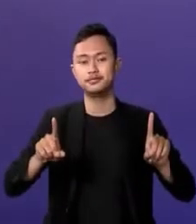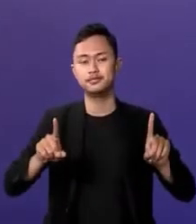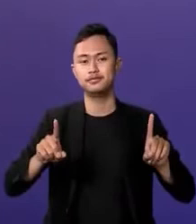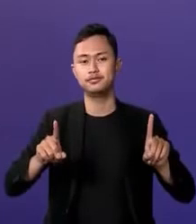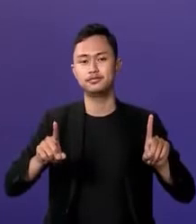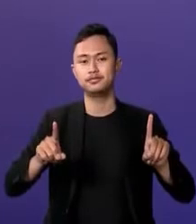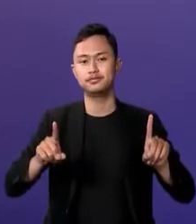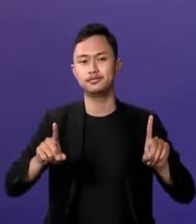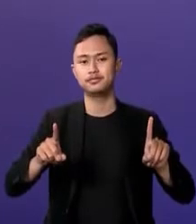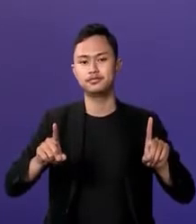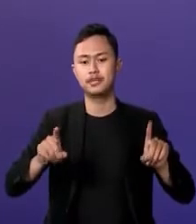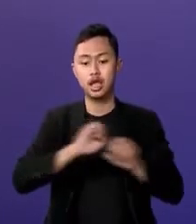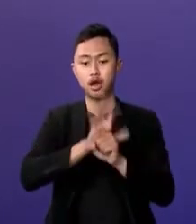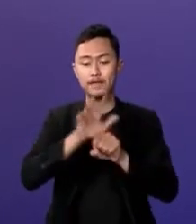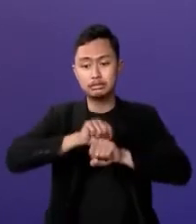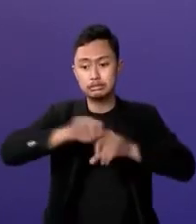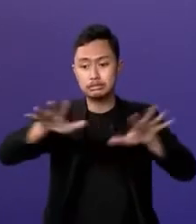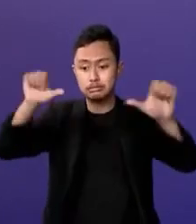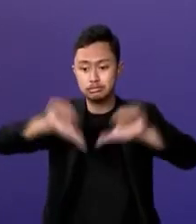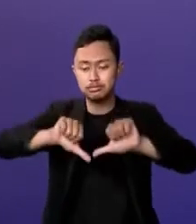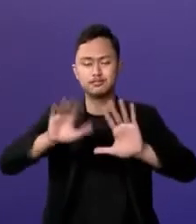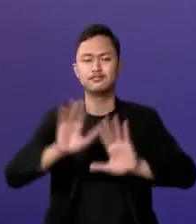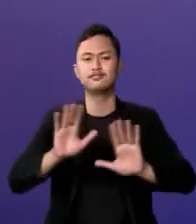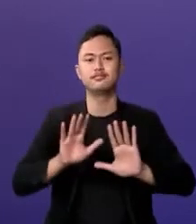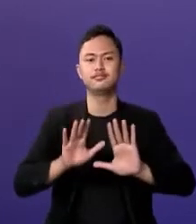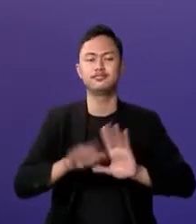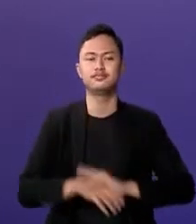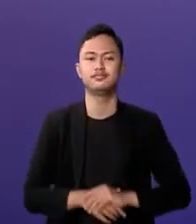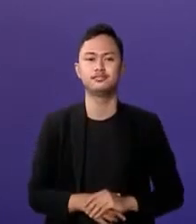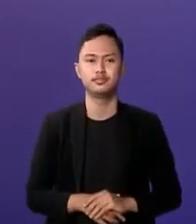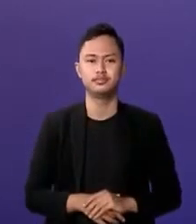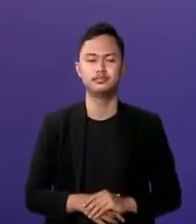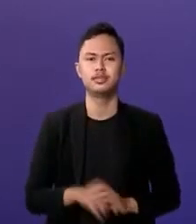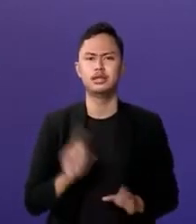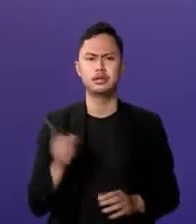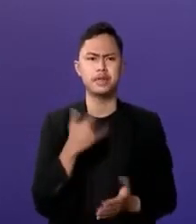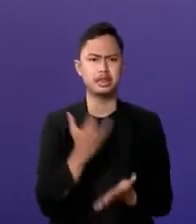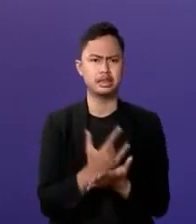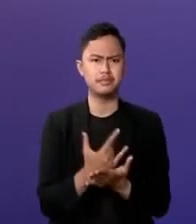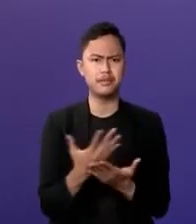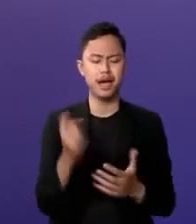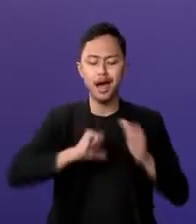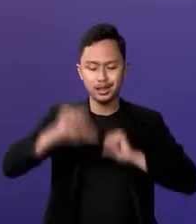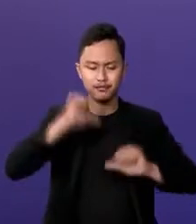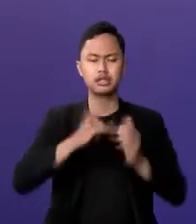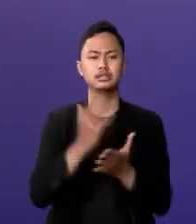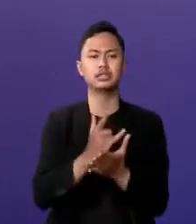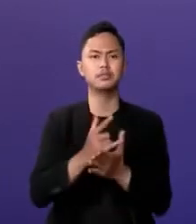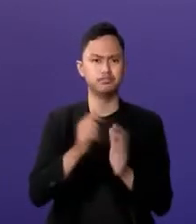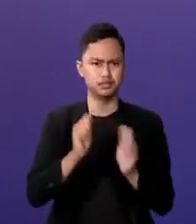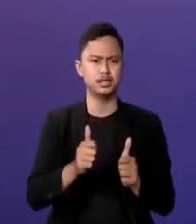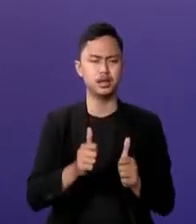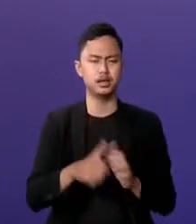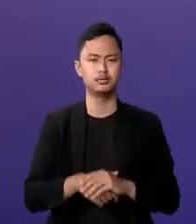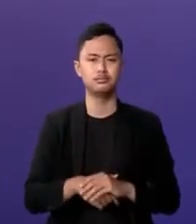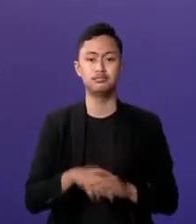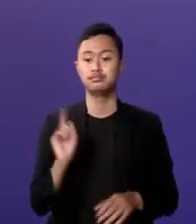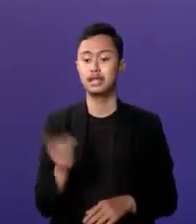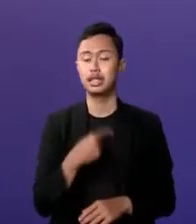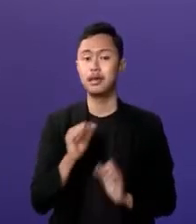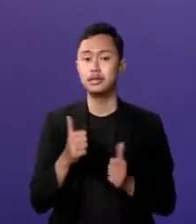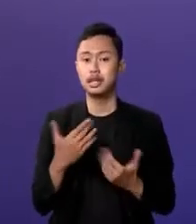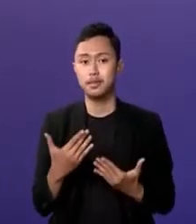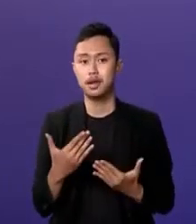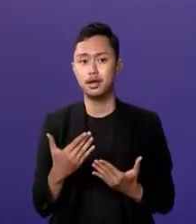memperboros penyebaran kofit 19 Ayo kita tetap bisa beraktivitas kita